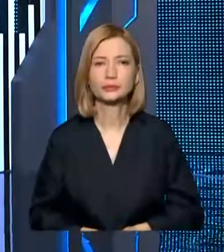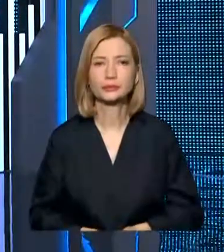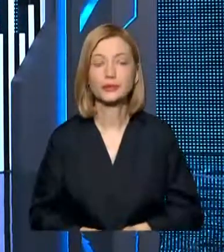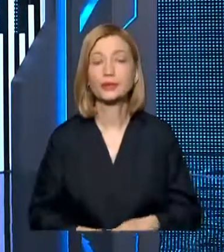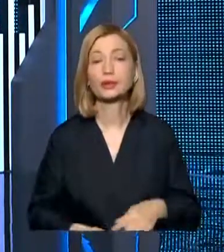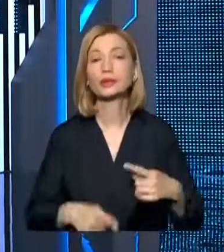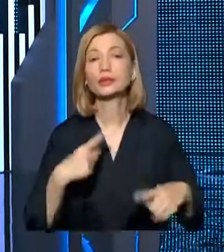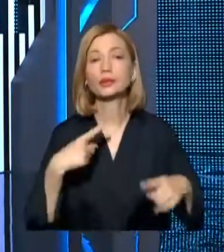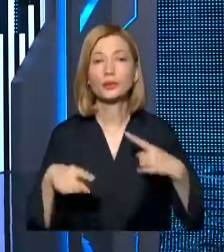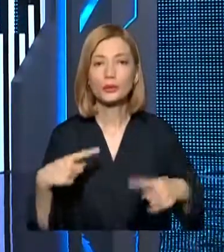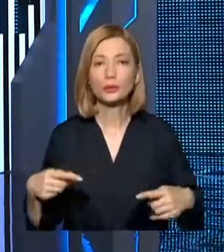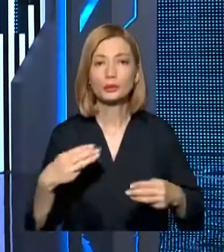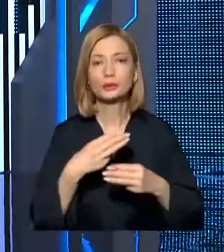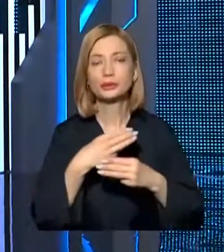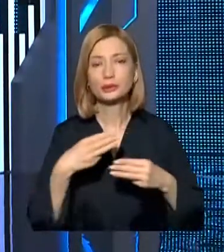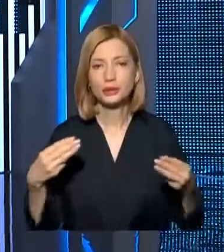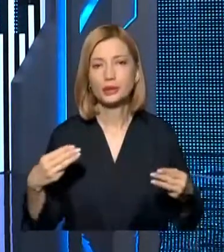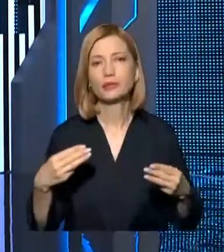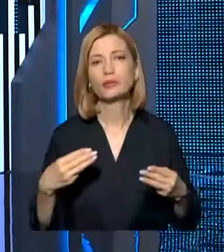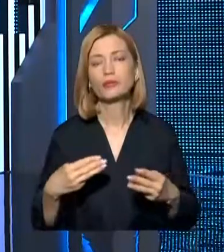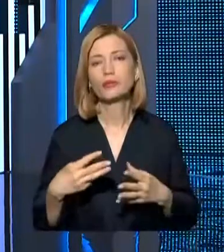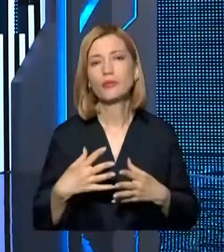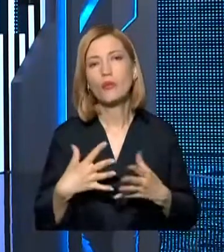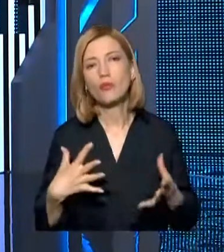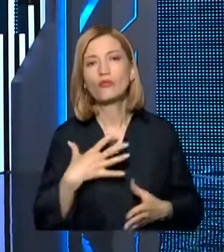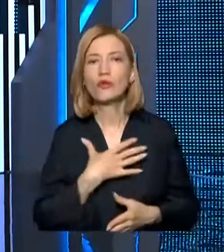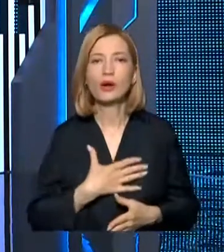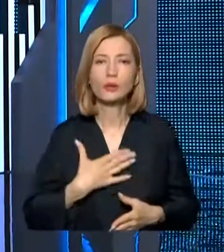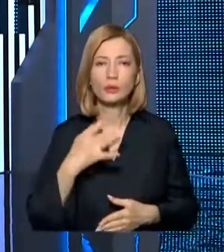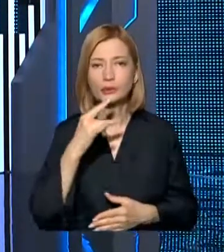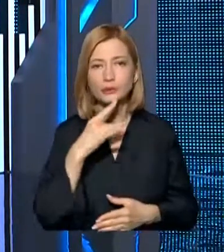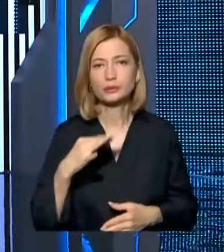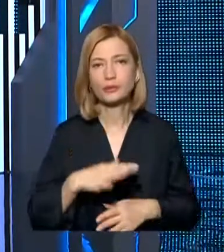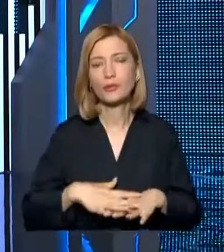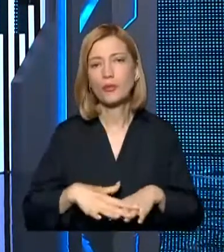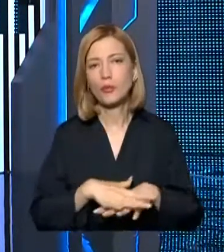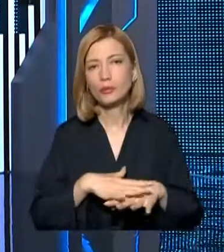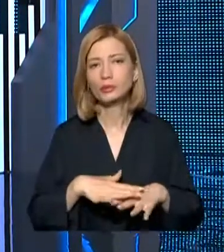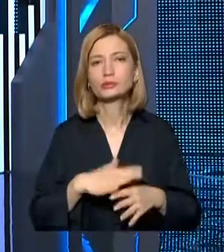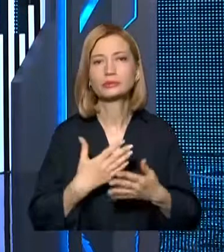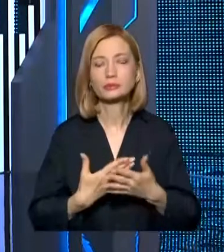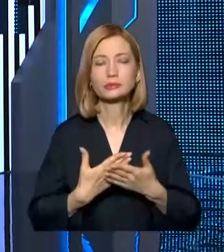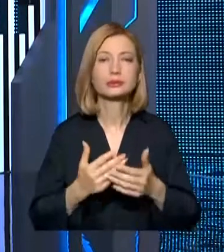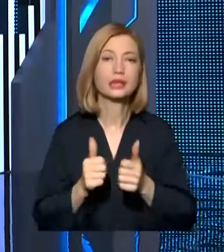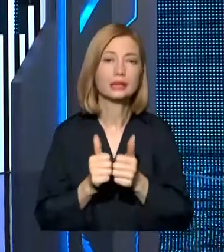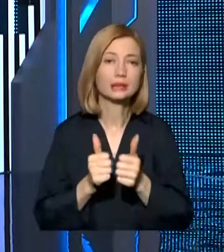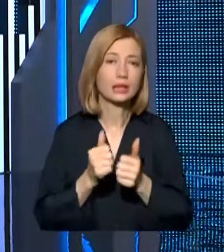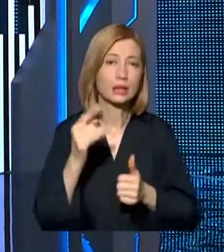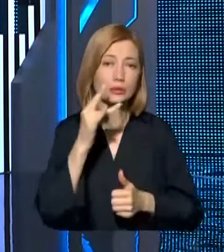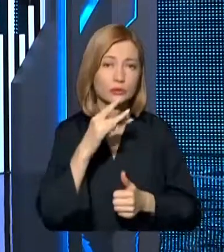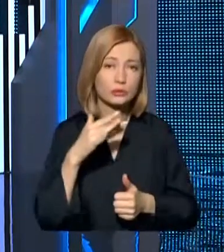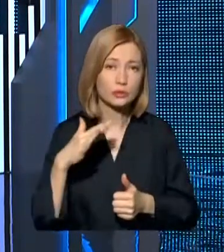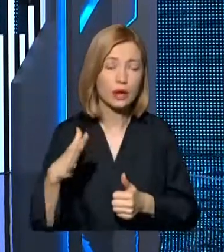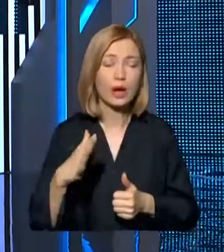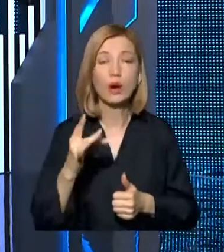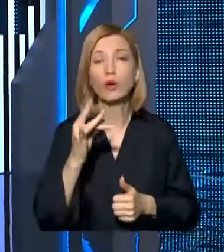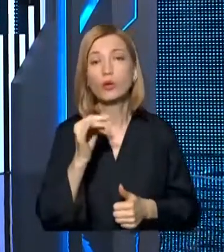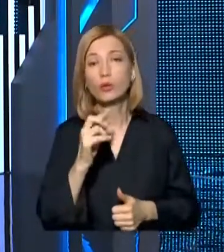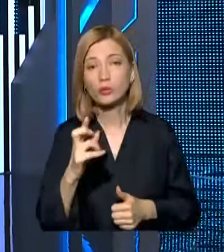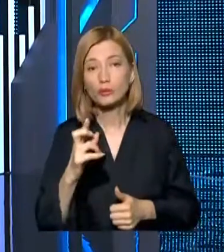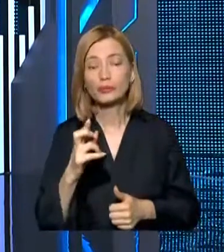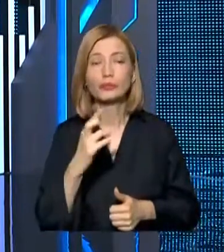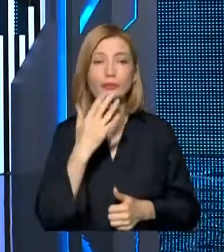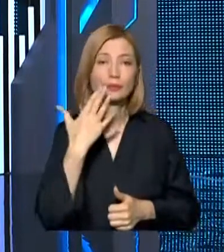И к другой теме, не менее волнующей казахстанское общество, происходящее в соседнем государстве. Курс рубля